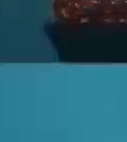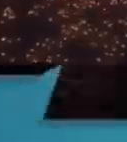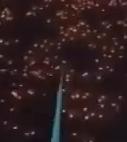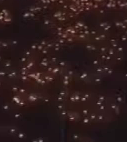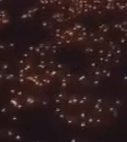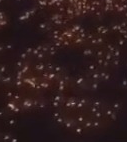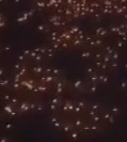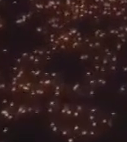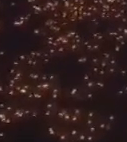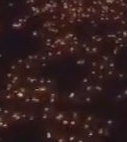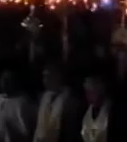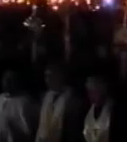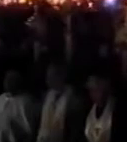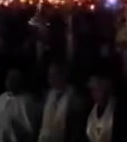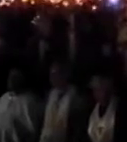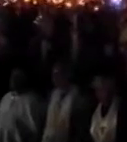Музика